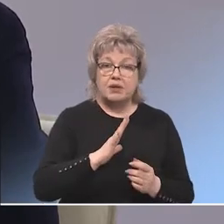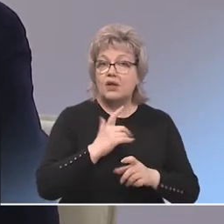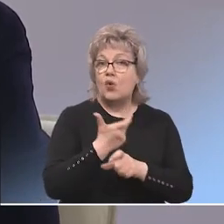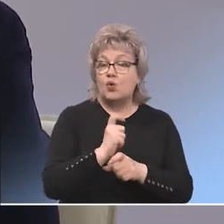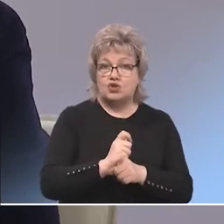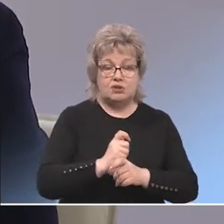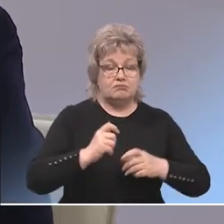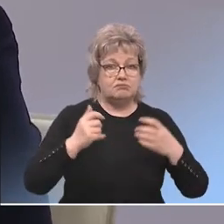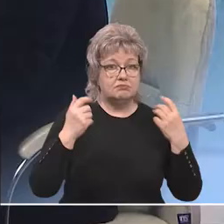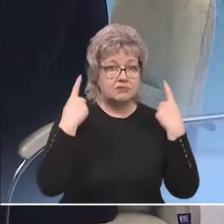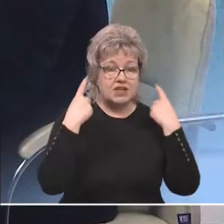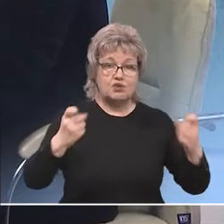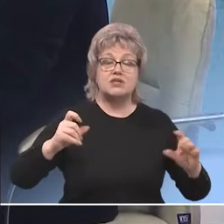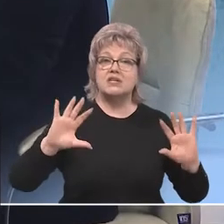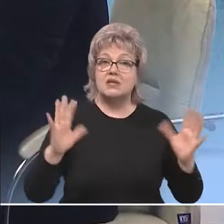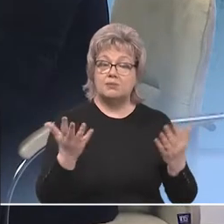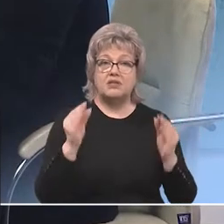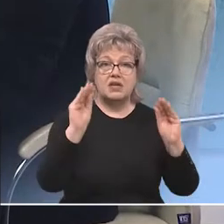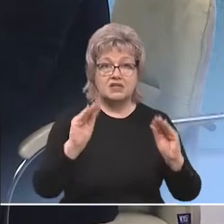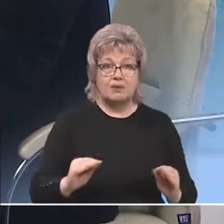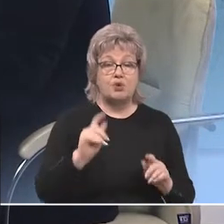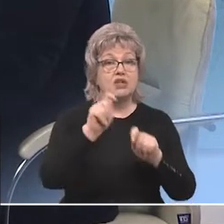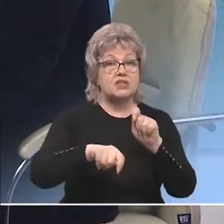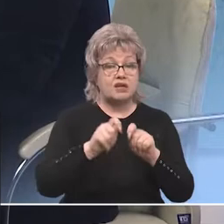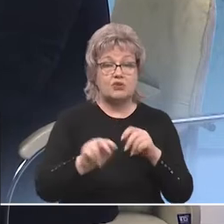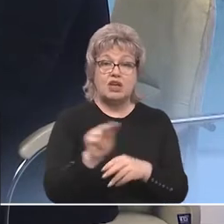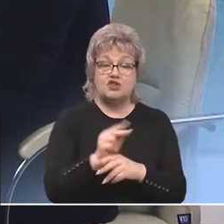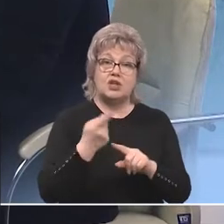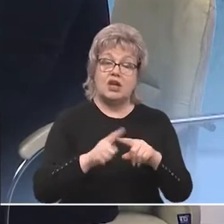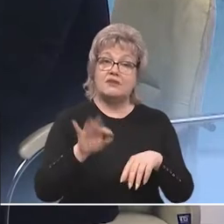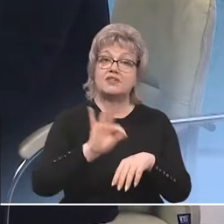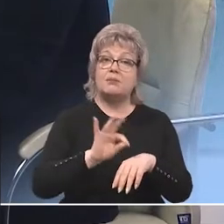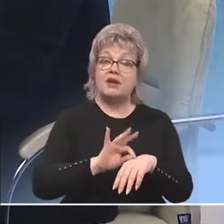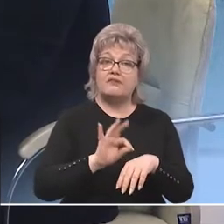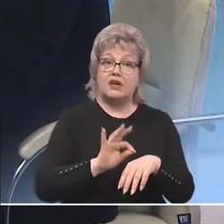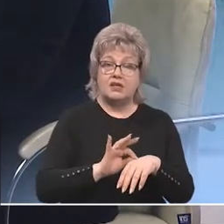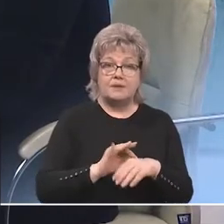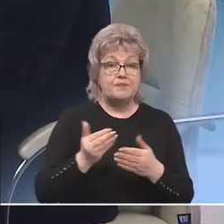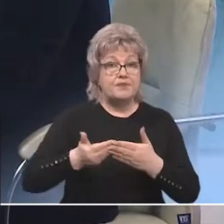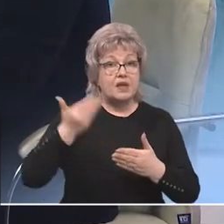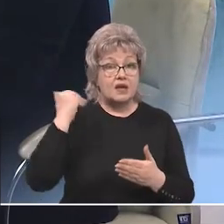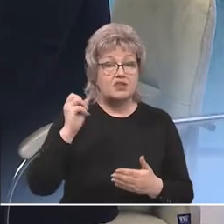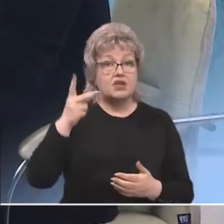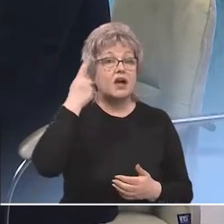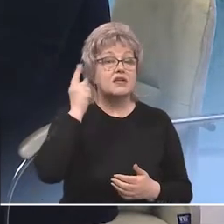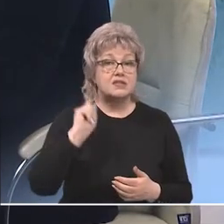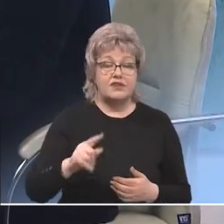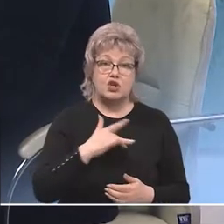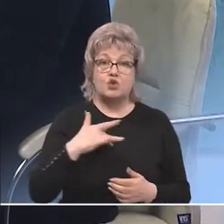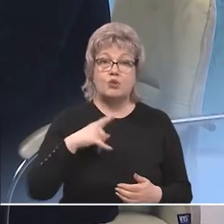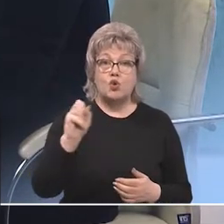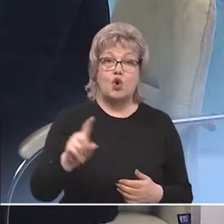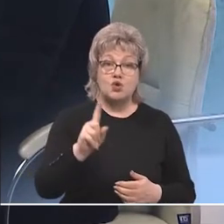грандиозное событие, которое позволило в дальнейшем разработать диагностику и лечение данного заболевания. Раньше, как известно,